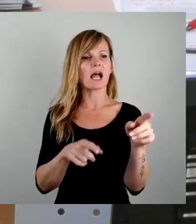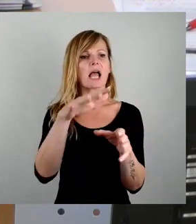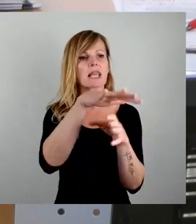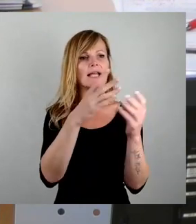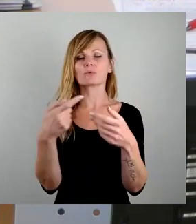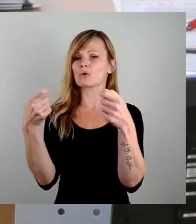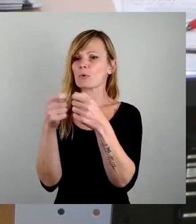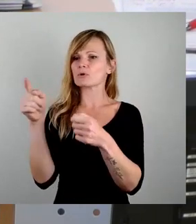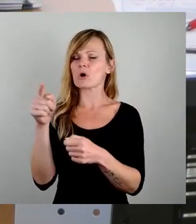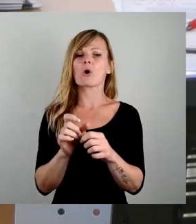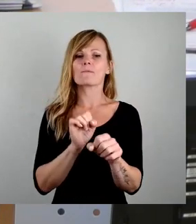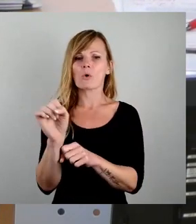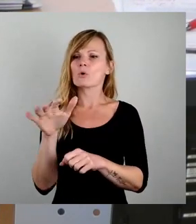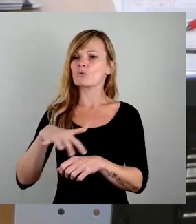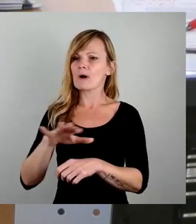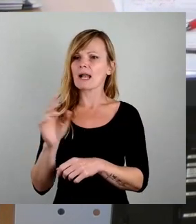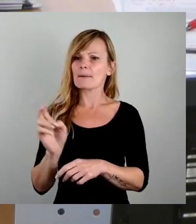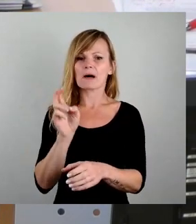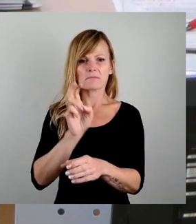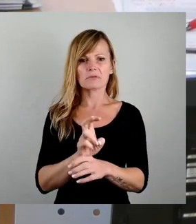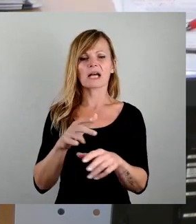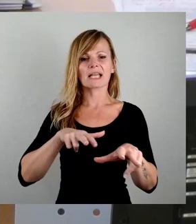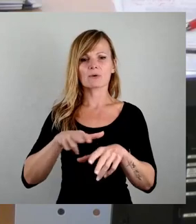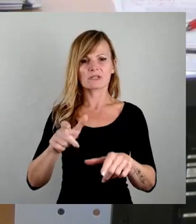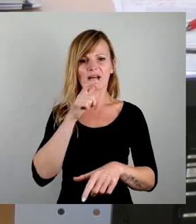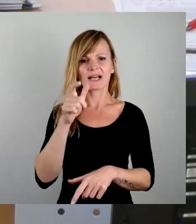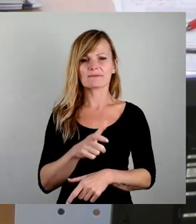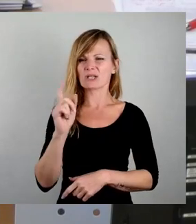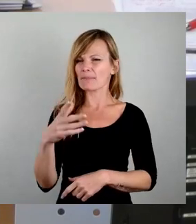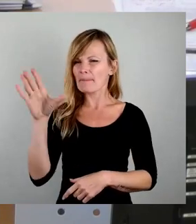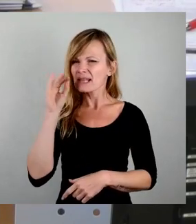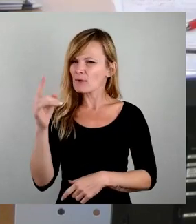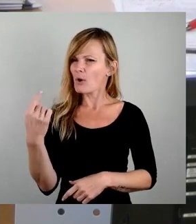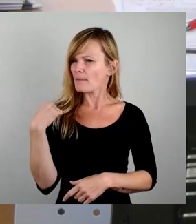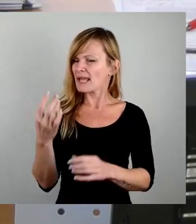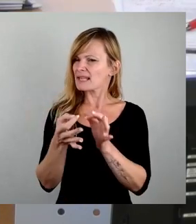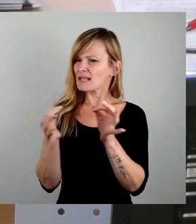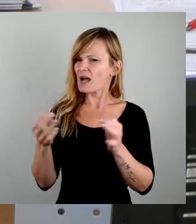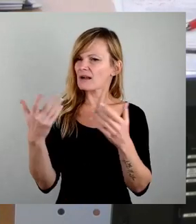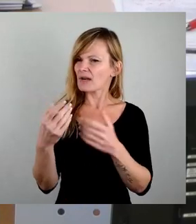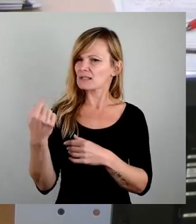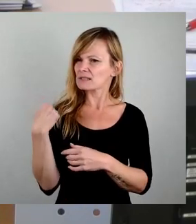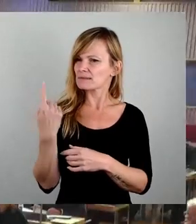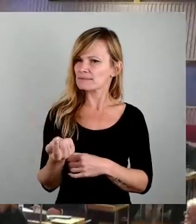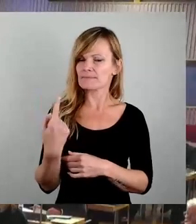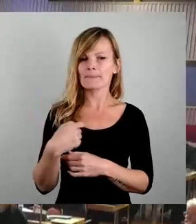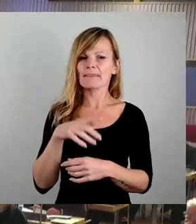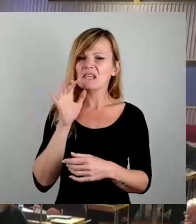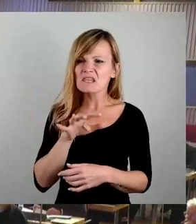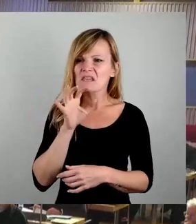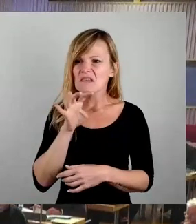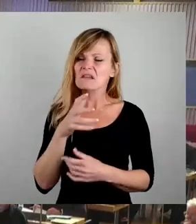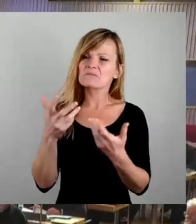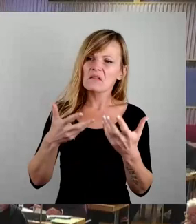mit in Regierungsverantwortung sitzen. Aber falls Sie mal mitbekommen haben, war in den letzten Tagen hauptsächlich das Jammertal riesengroß